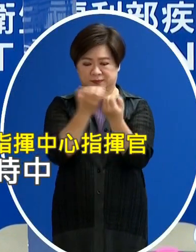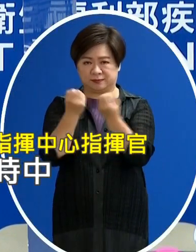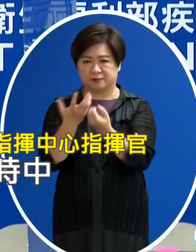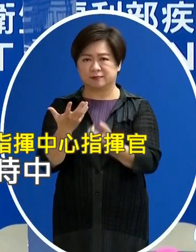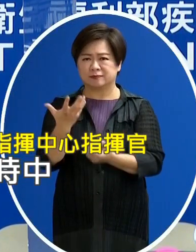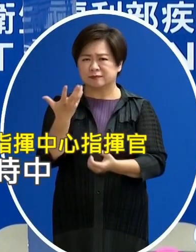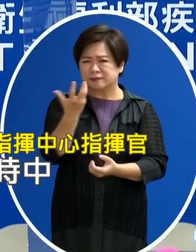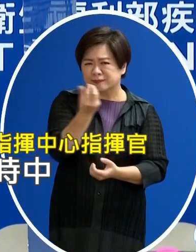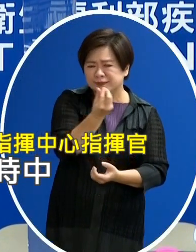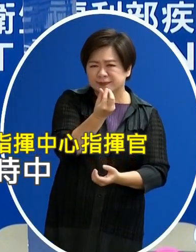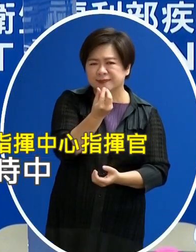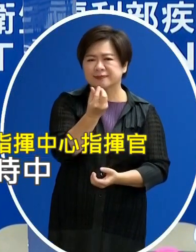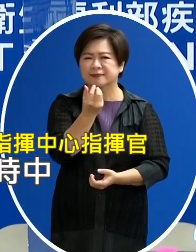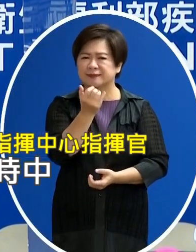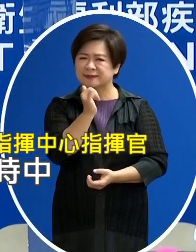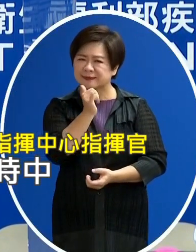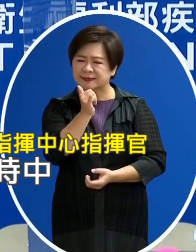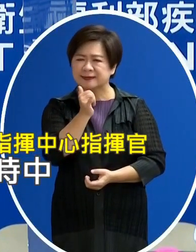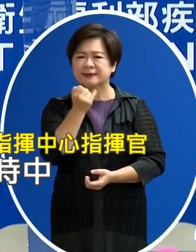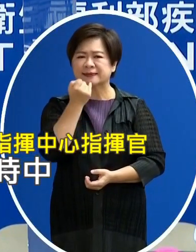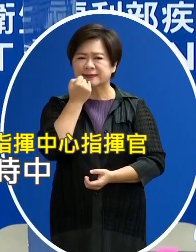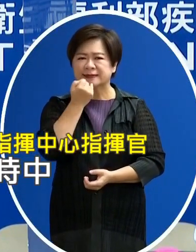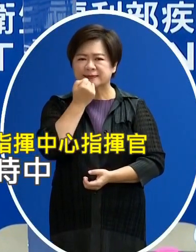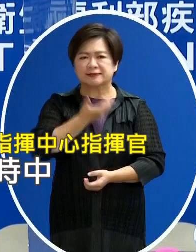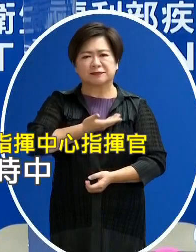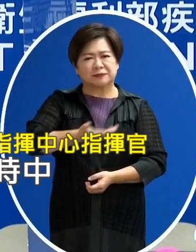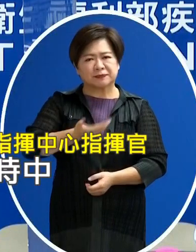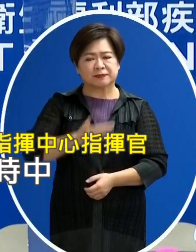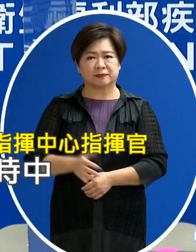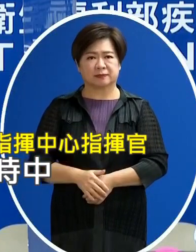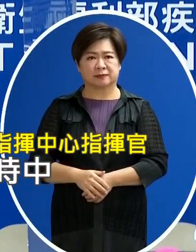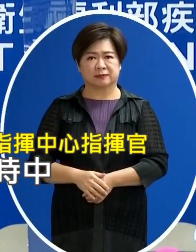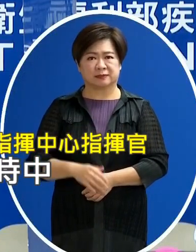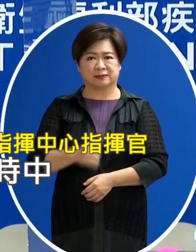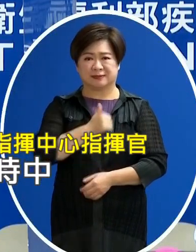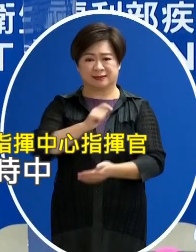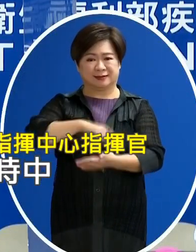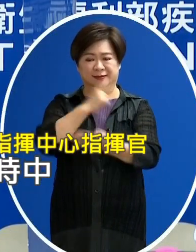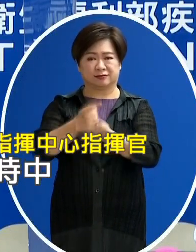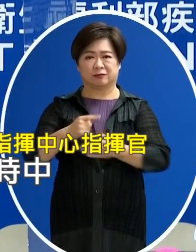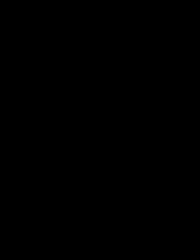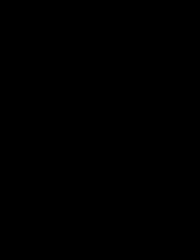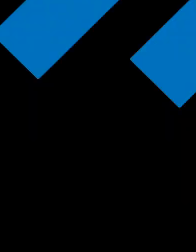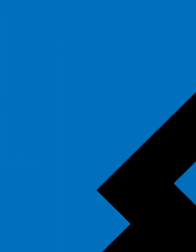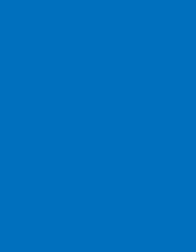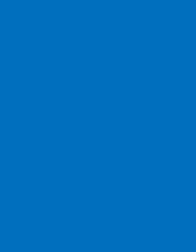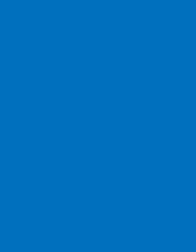哈，那可以稍微的放松一点哈，但也不能全部来开了哈。